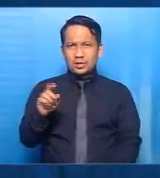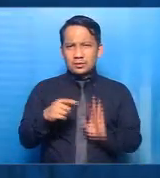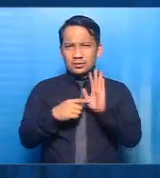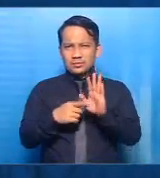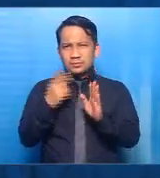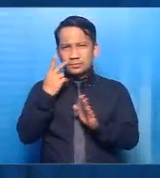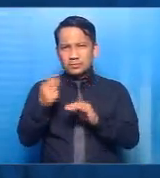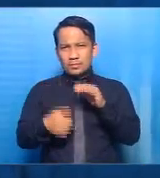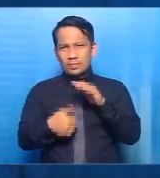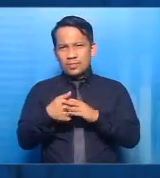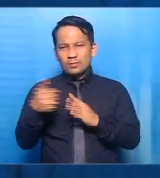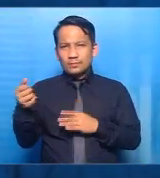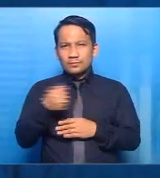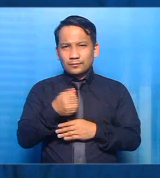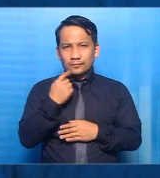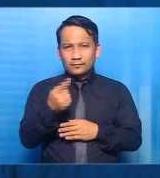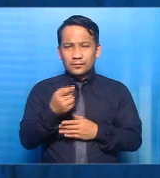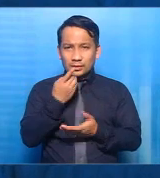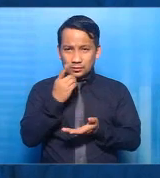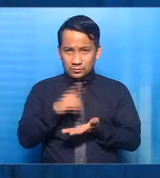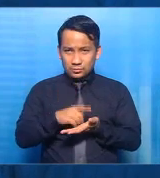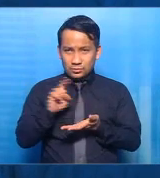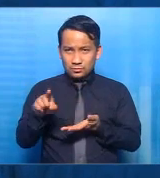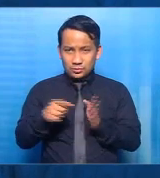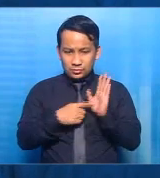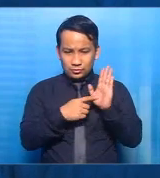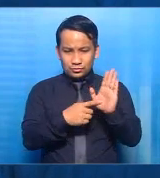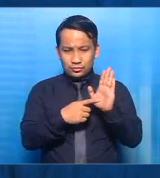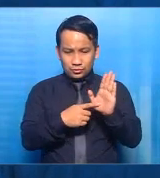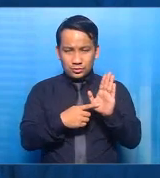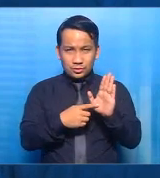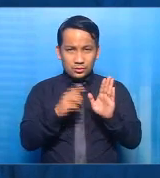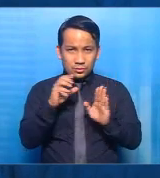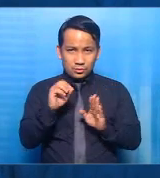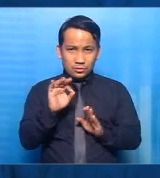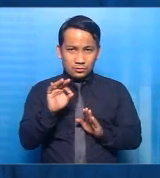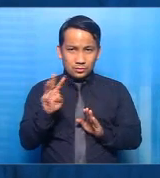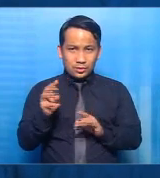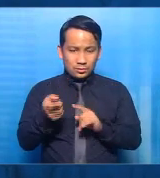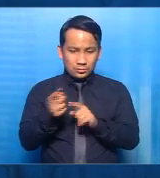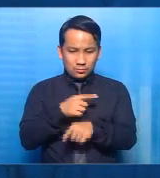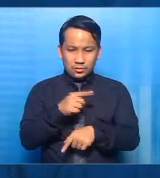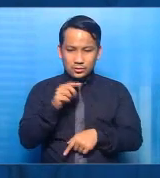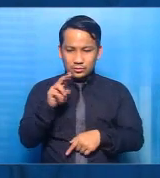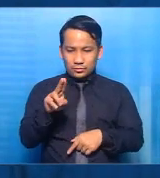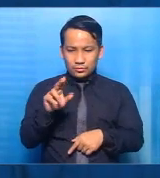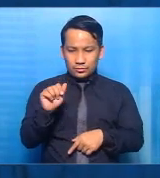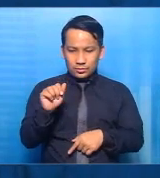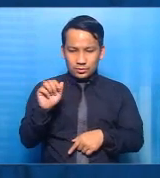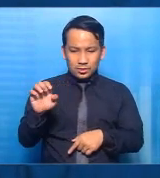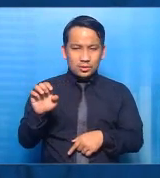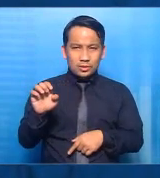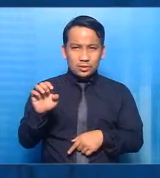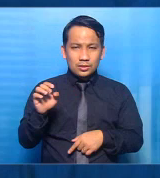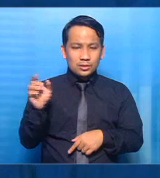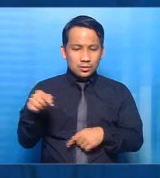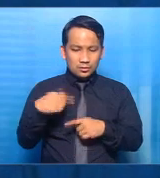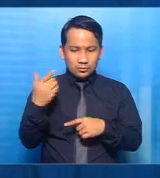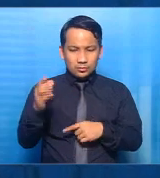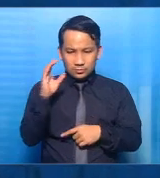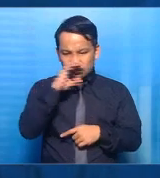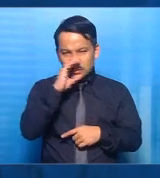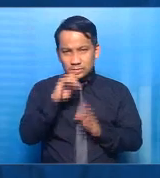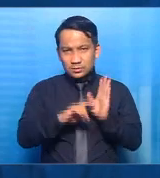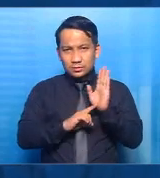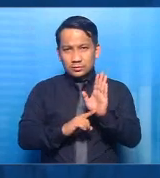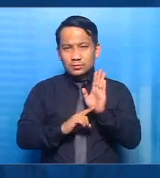Eksklusibong nakuha ng News 5 ang mga dokumentong ipinakita ng umuwing OFW galing United Arab Emirates sa mga otoridad sa Cebu. Patunay